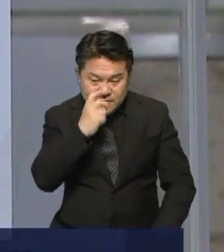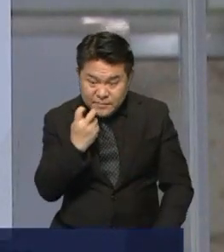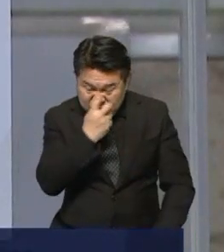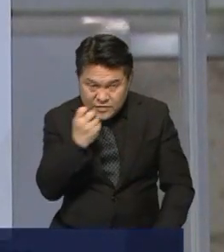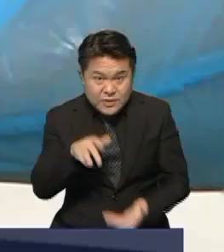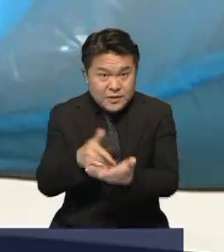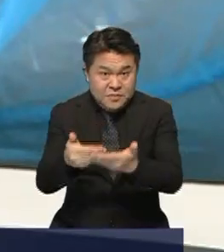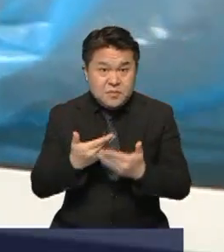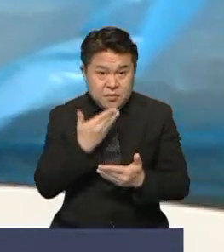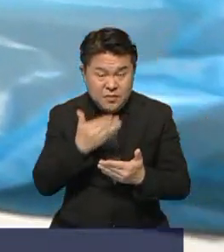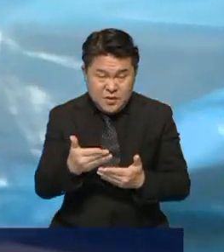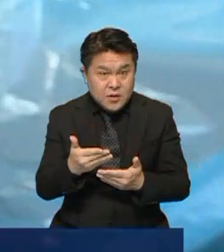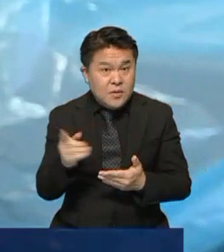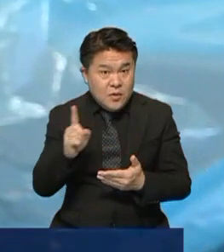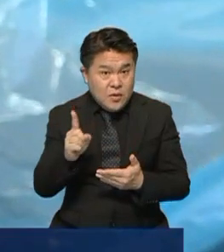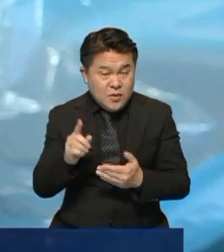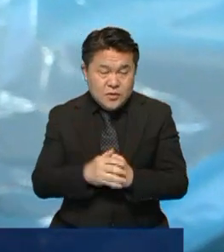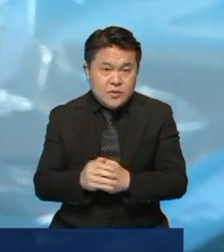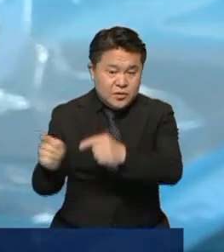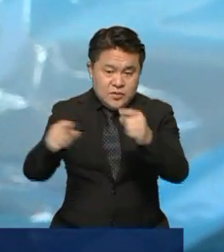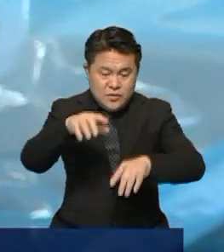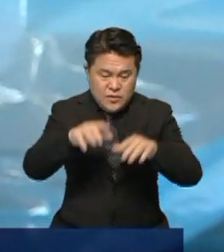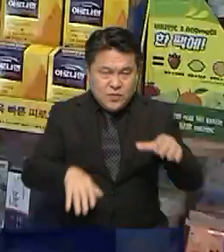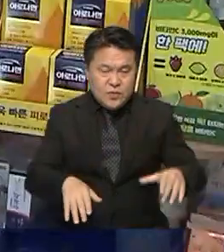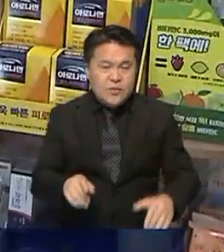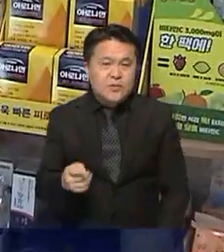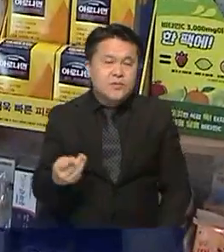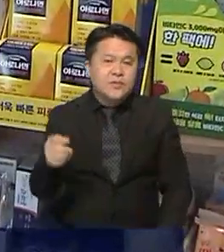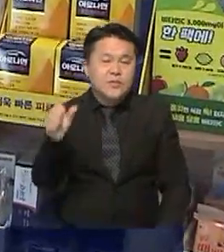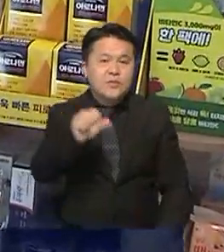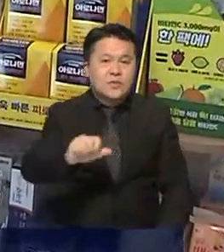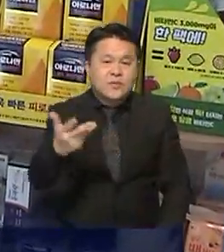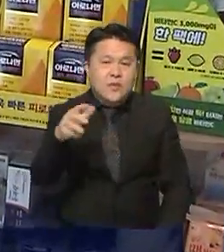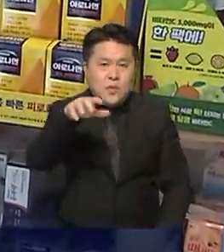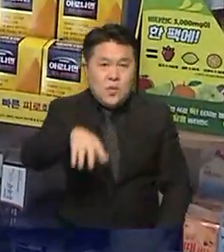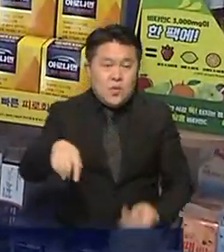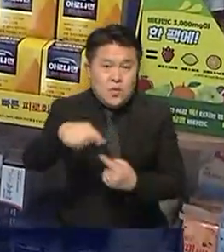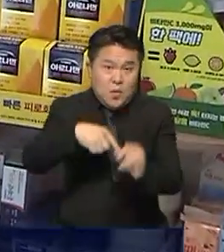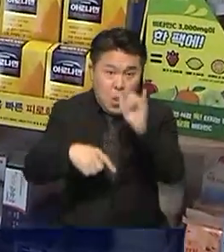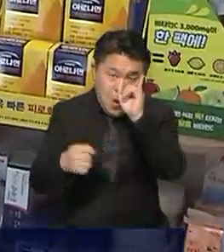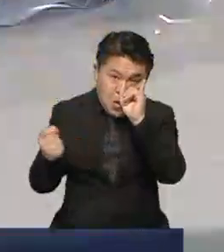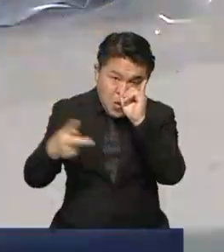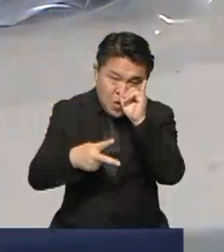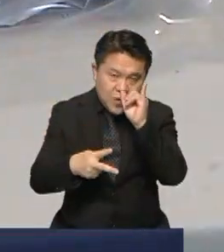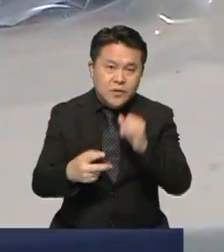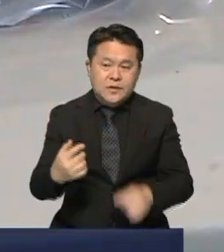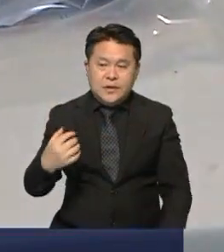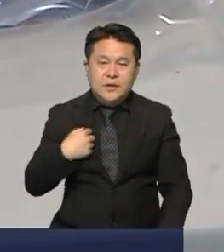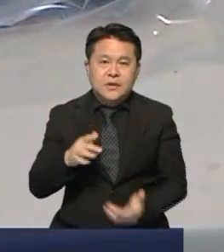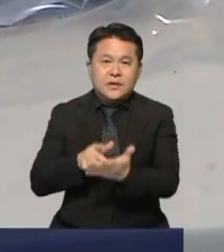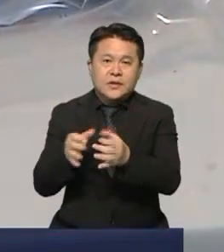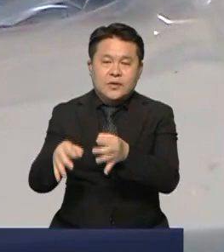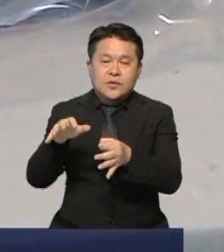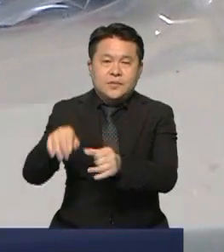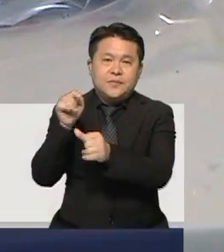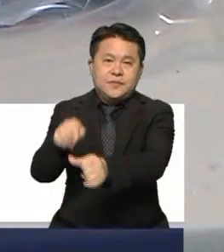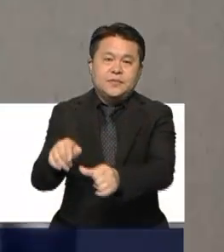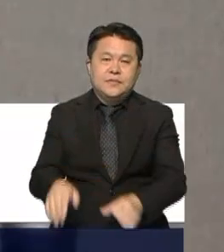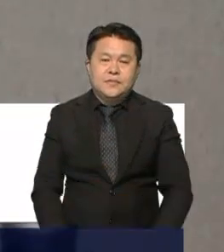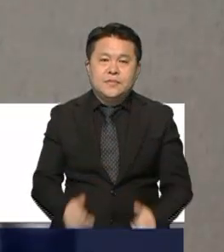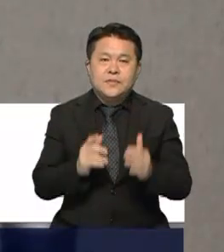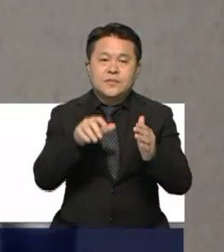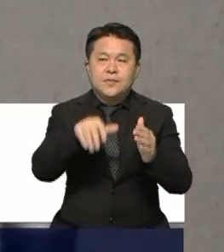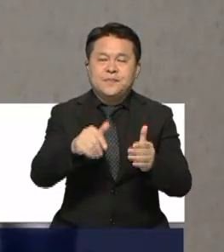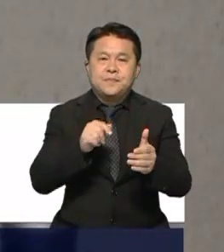수 있는 5,800여 개 원스톱 진료기관이 운영되고 당번 약국도 지정됩니다. 고향 방문